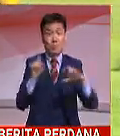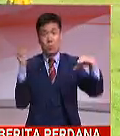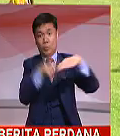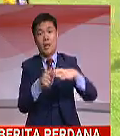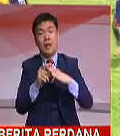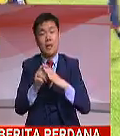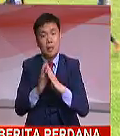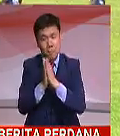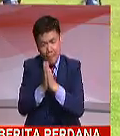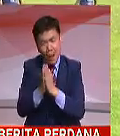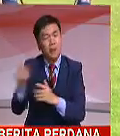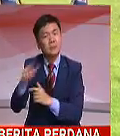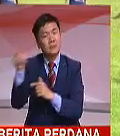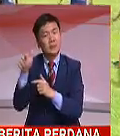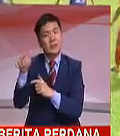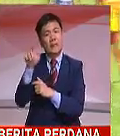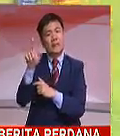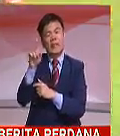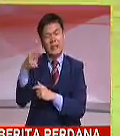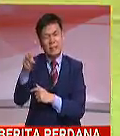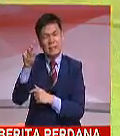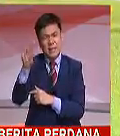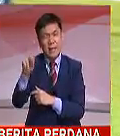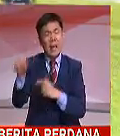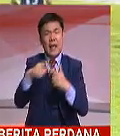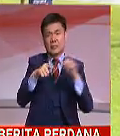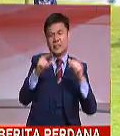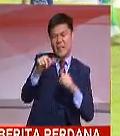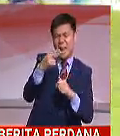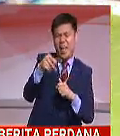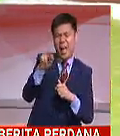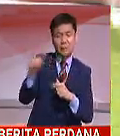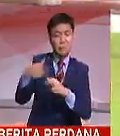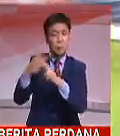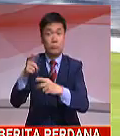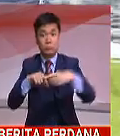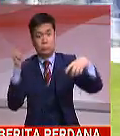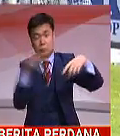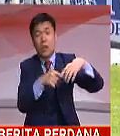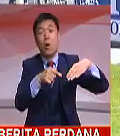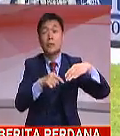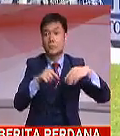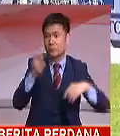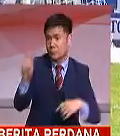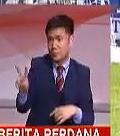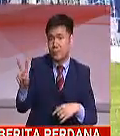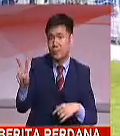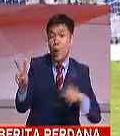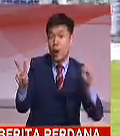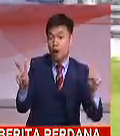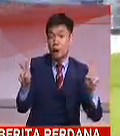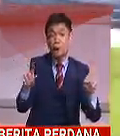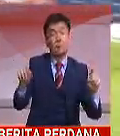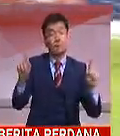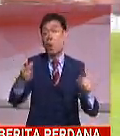dari Myanmar ymte tahu mendekati peledak dari Ghana Jose Trump menyumbang satu gol untuk Selangor FC 2 keputusan